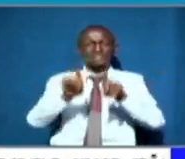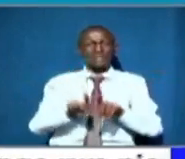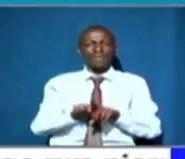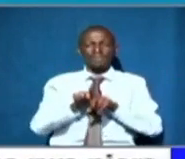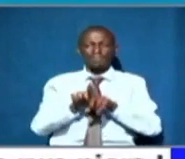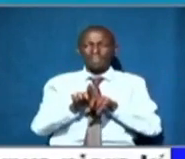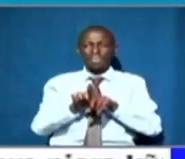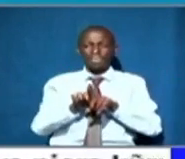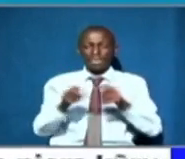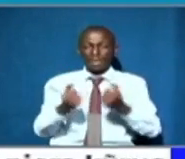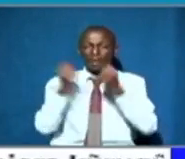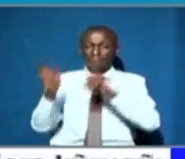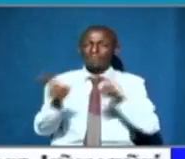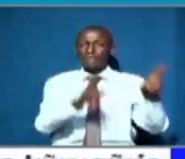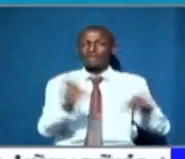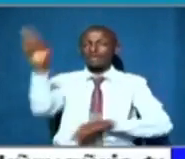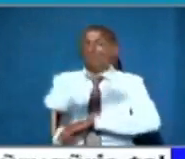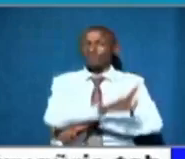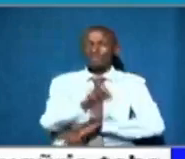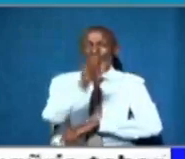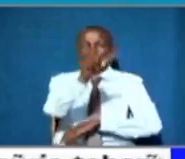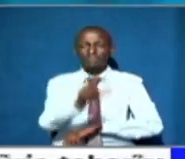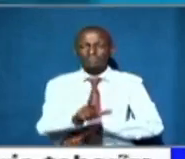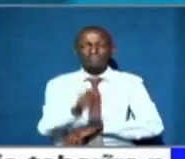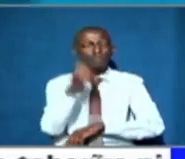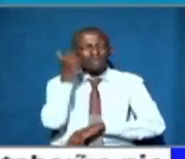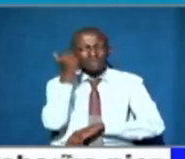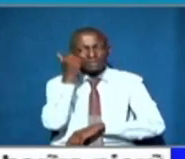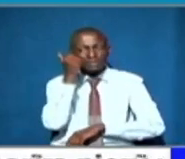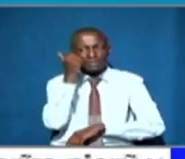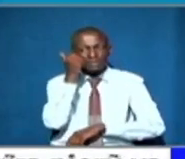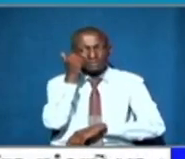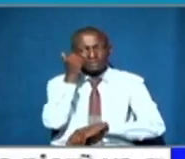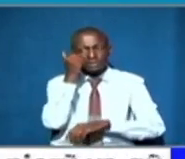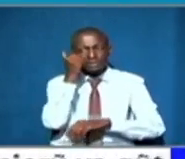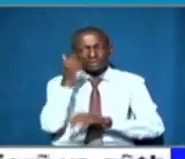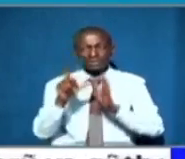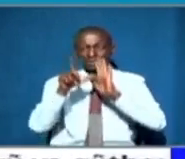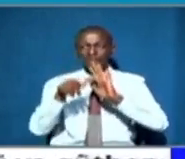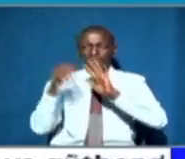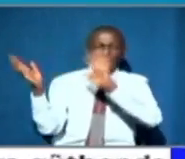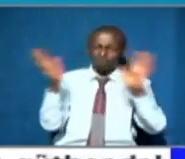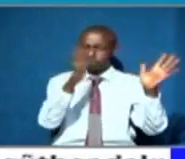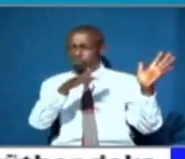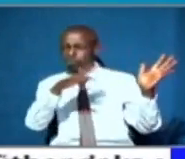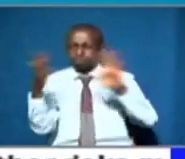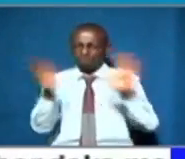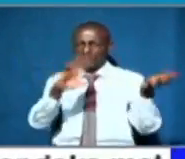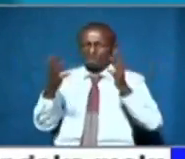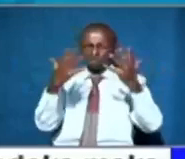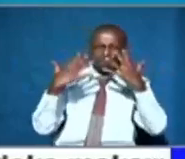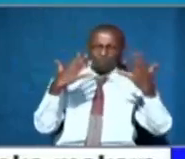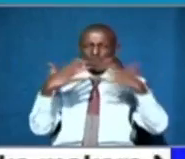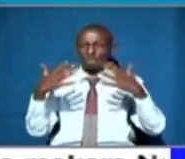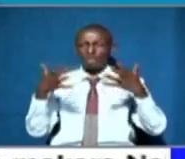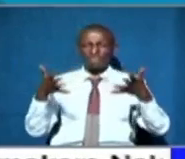ya kawaida riu tajero uyu we haha na maundu araruta ugakora kiria riera riu ri hamwe wanyita maundu ta macio ni mari